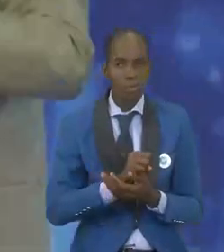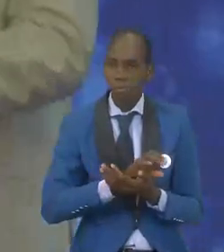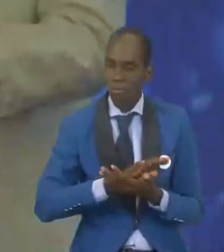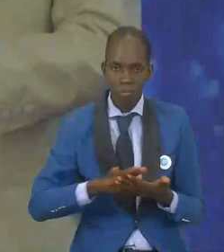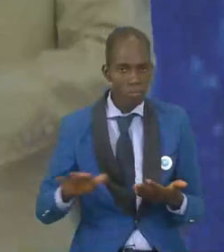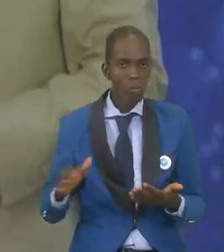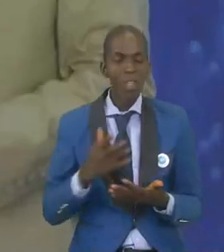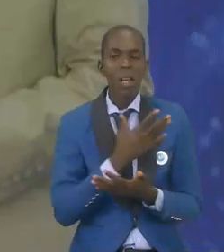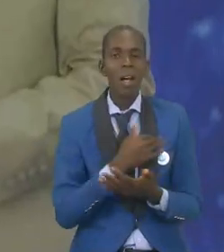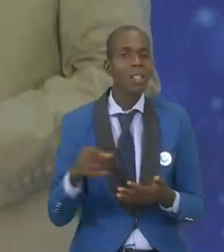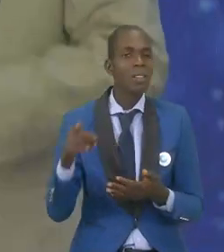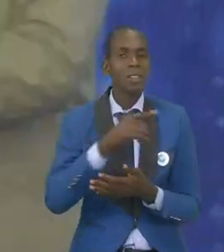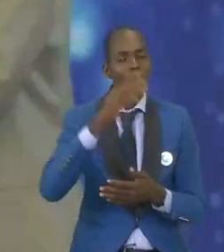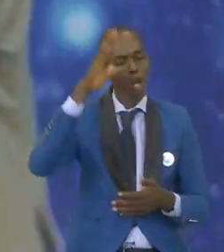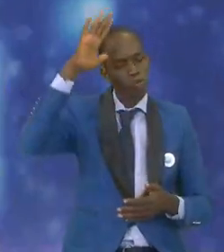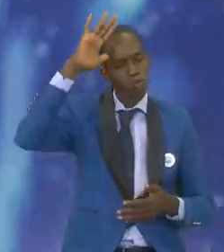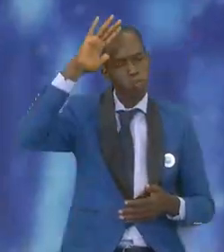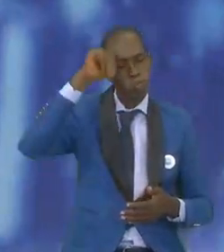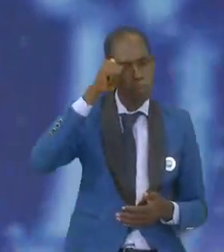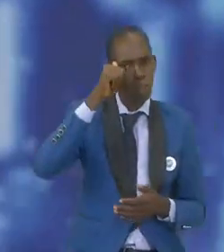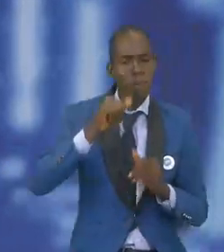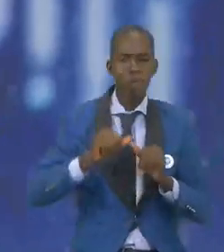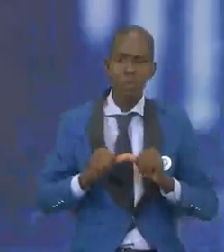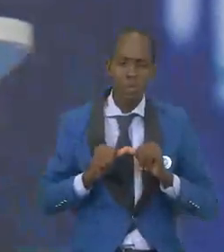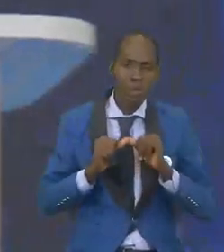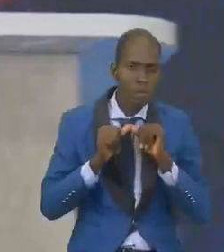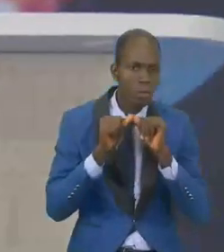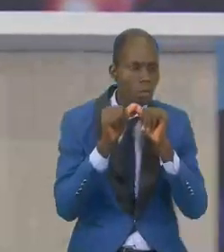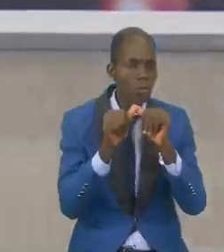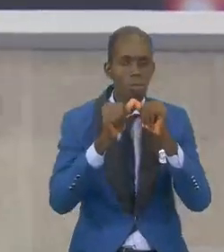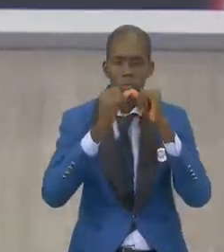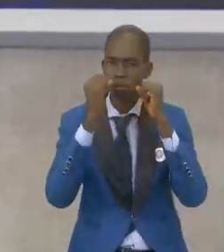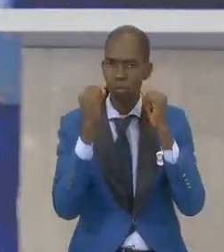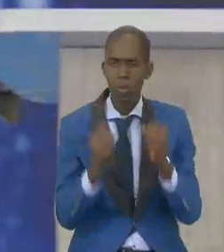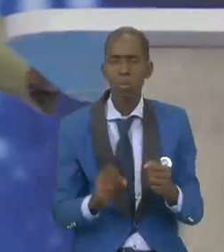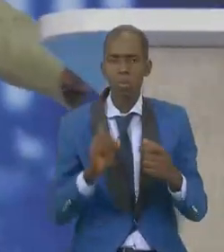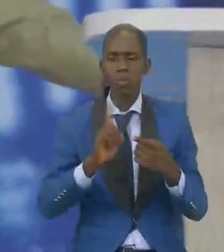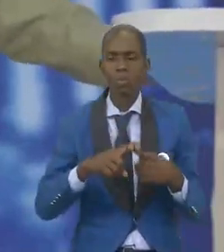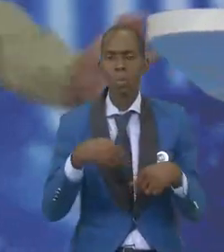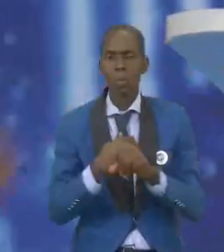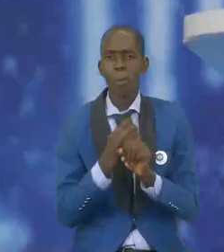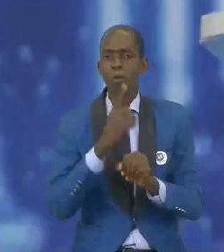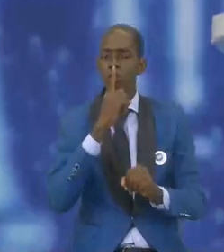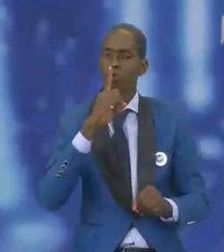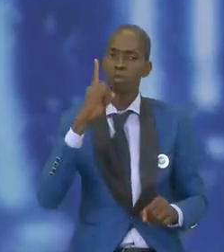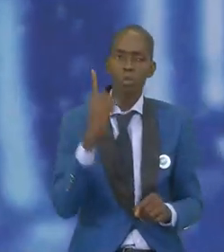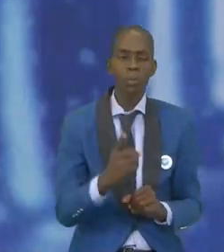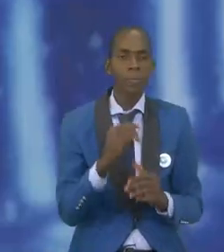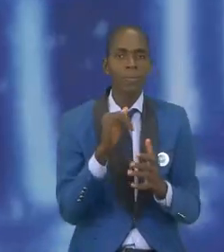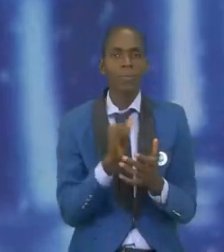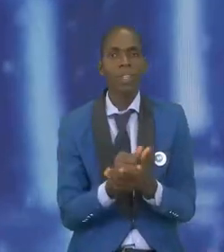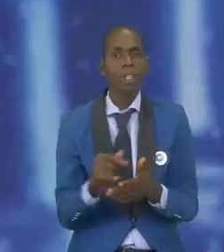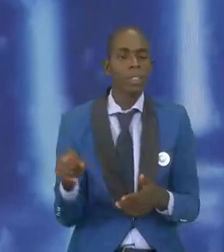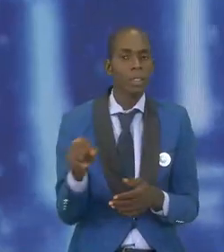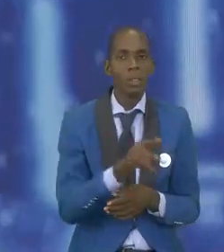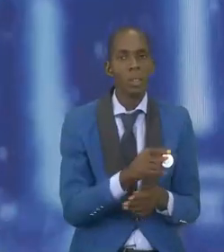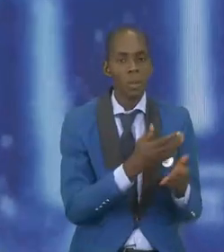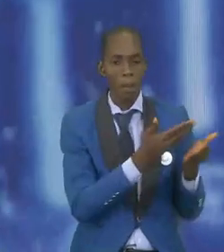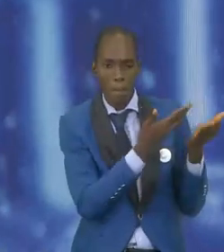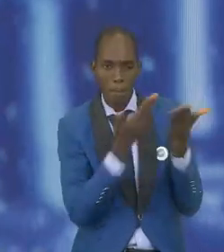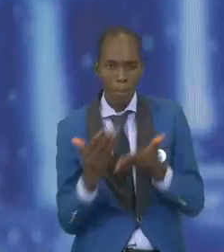de justice pas de sanctification et de façon entêtée ils sont allés